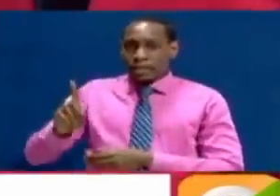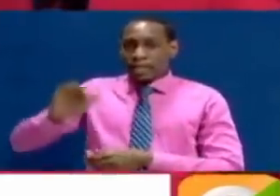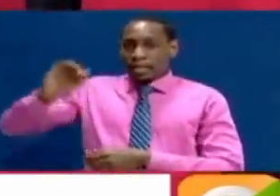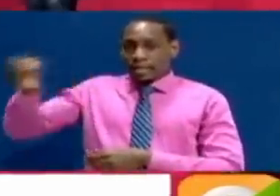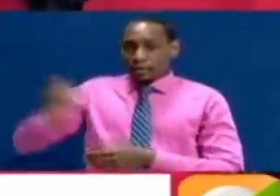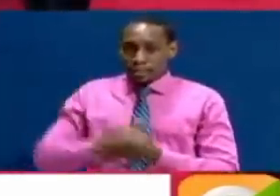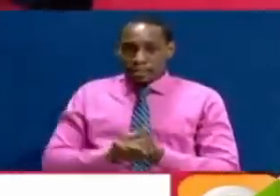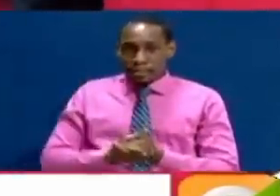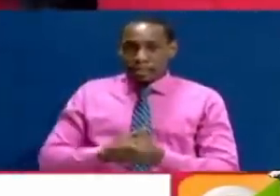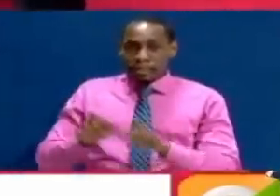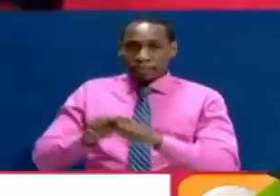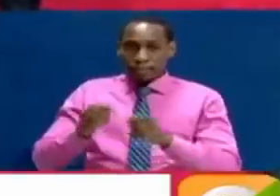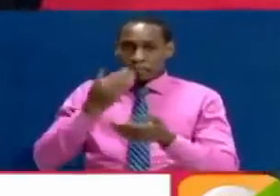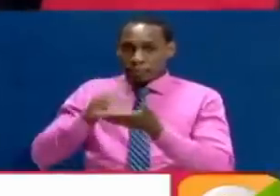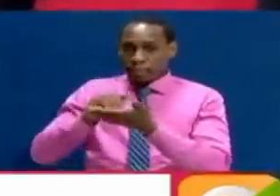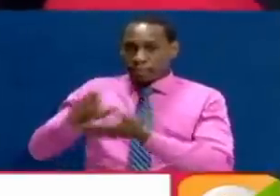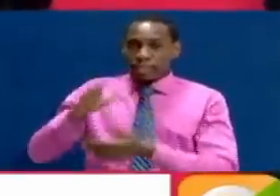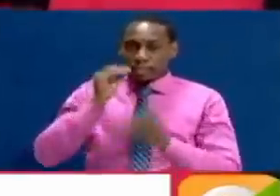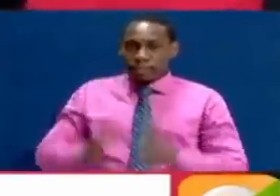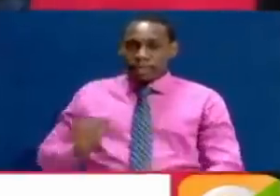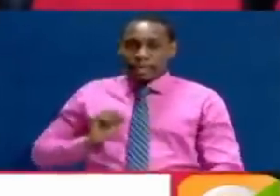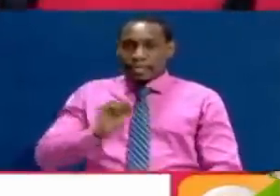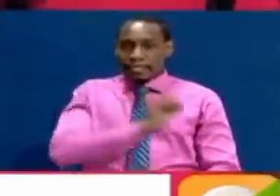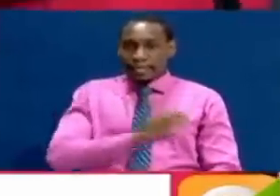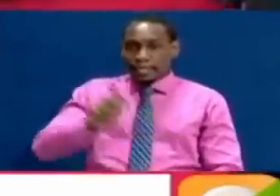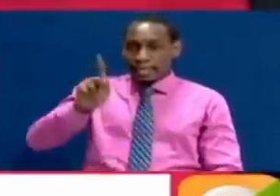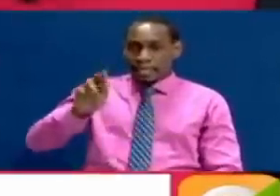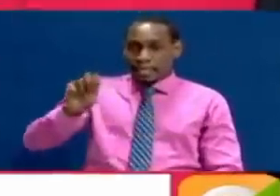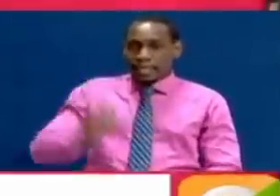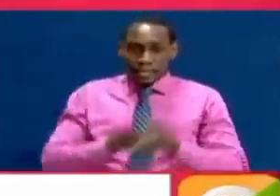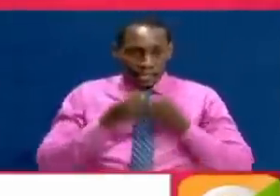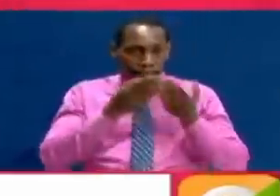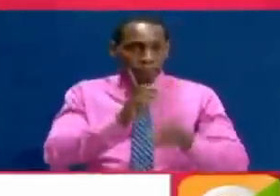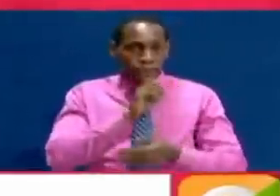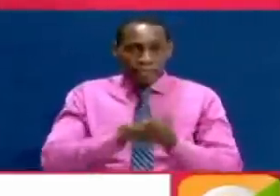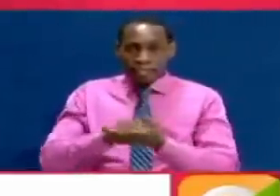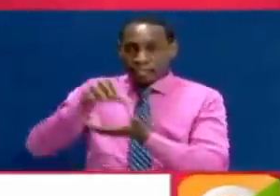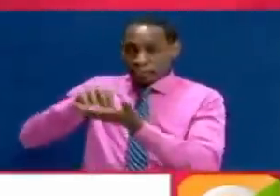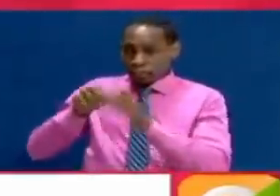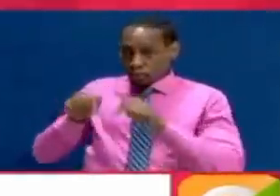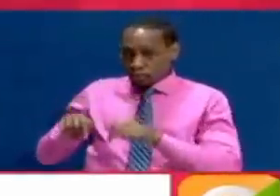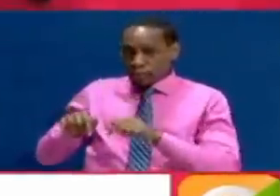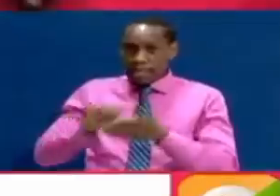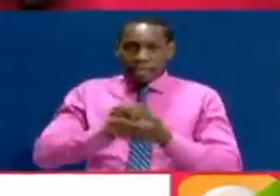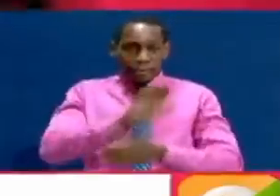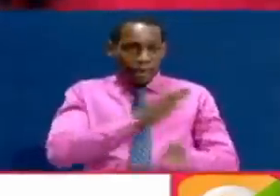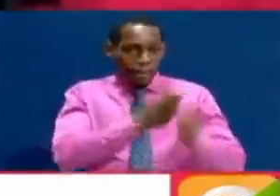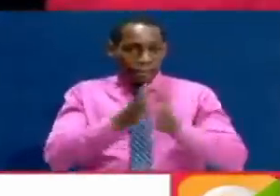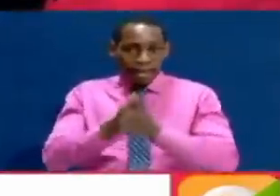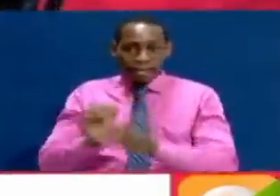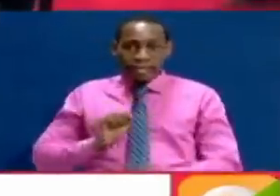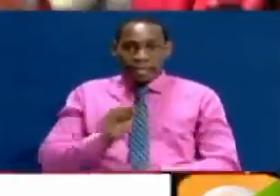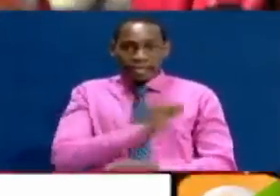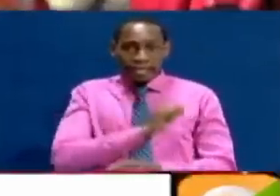Benson Mutura atamwandikia spika wa bunge la seneti Ken Lusaka kumfahamisha kuhusu matukio ya leo ili aandae kikao